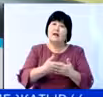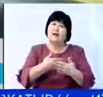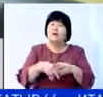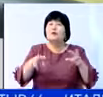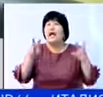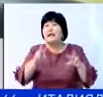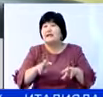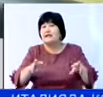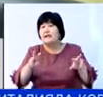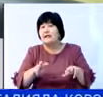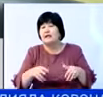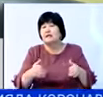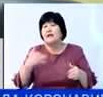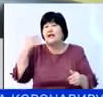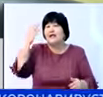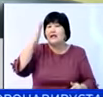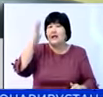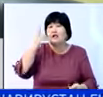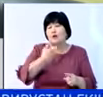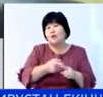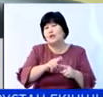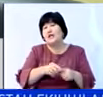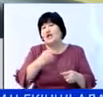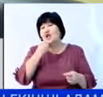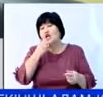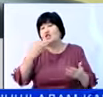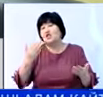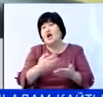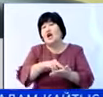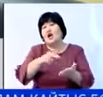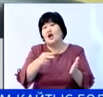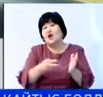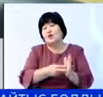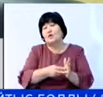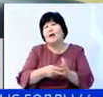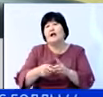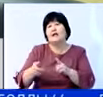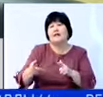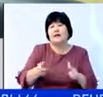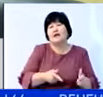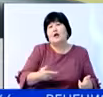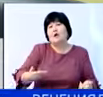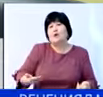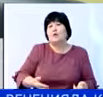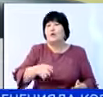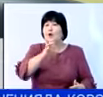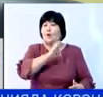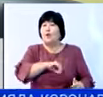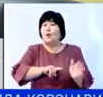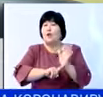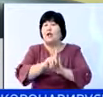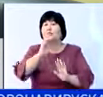ізденістен, идеяшылдықпен осындай жаңа жобаларды, әлеуметтік жобаларды өмірге қолданысқа енгізетін болсақ,